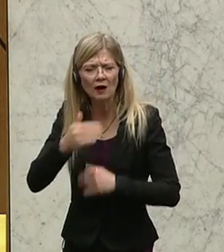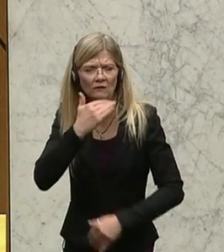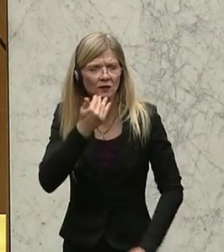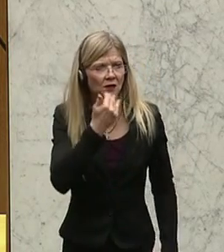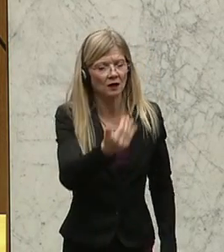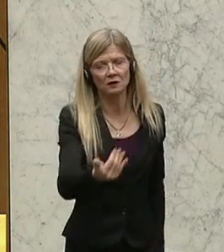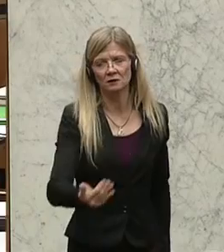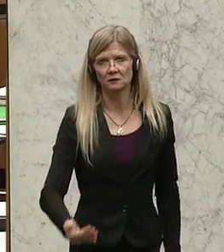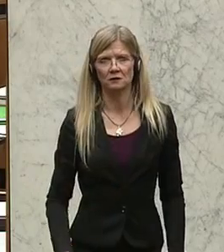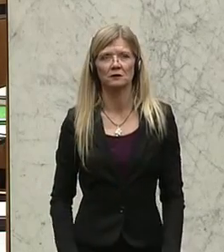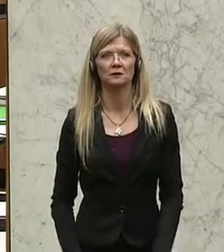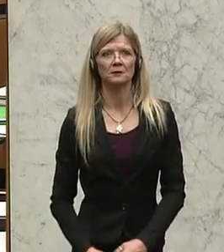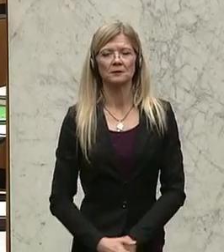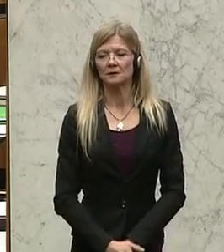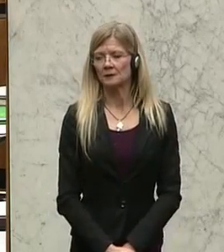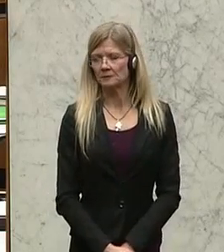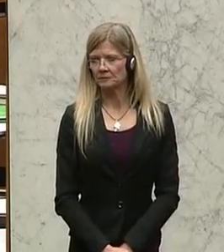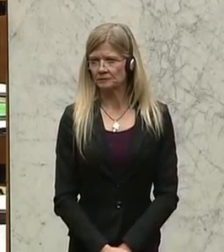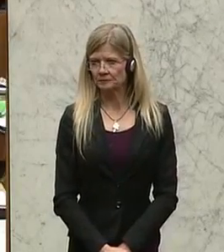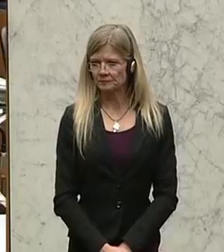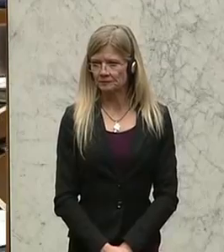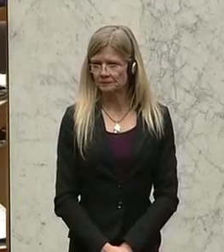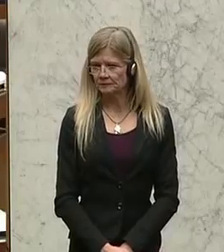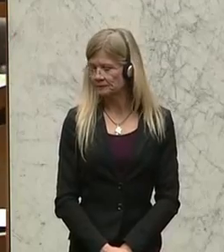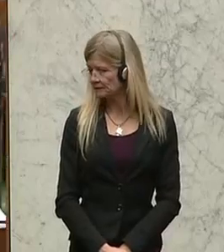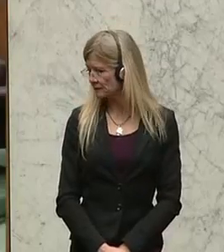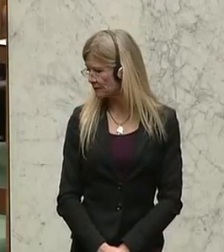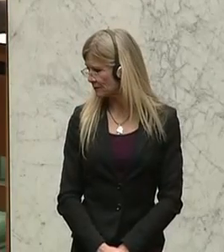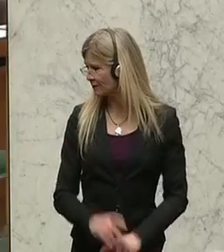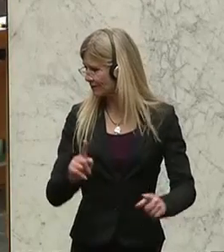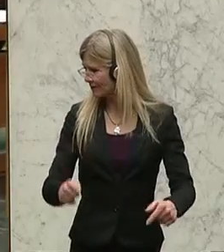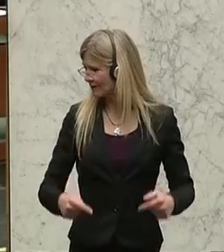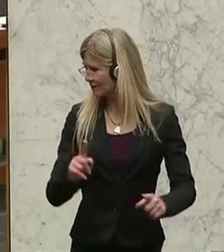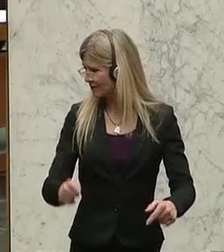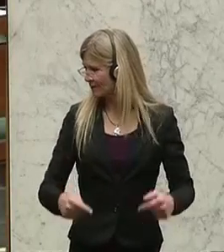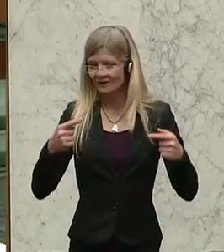Argumentiert Beatrix Karl von der ÖVP.